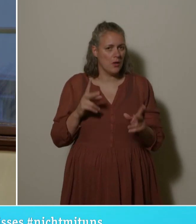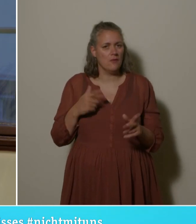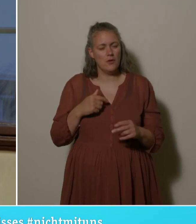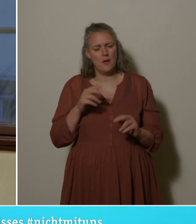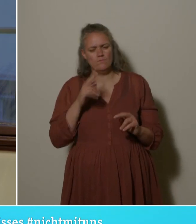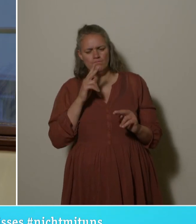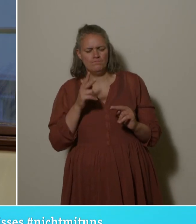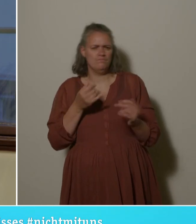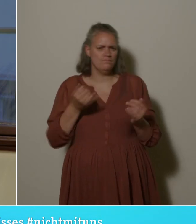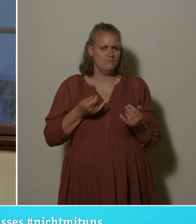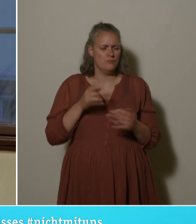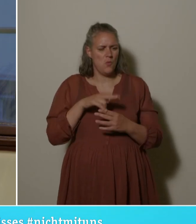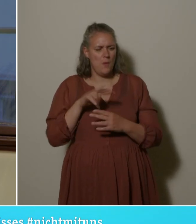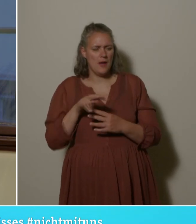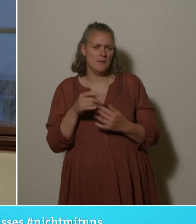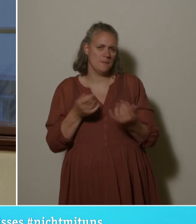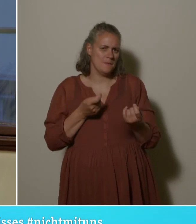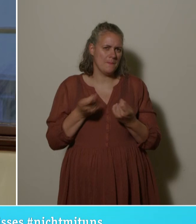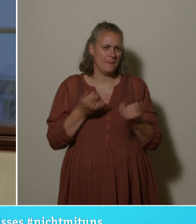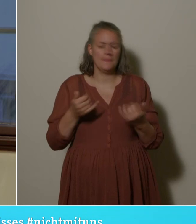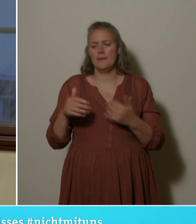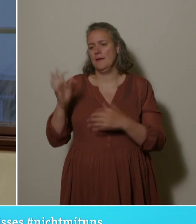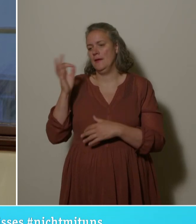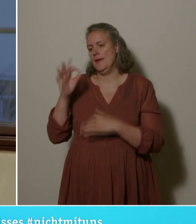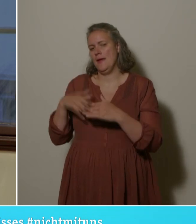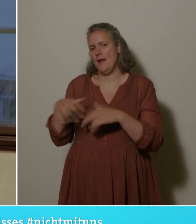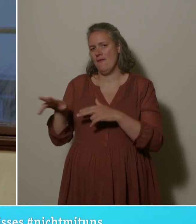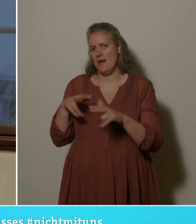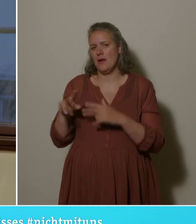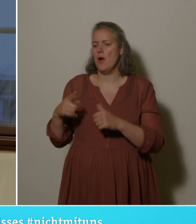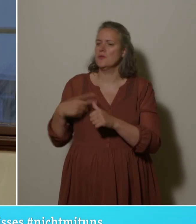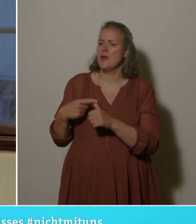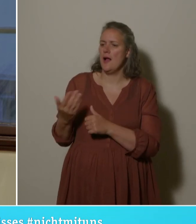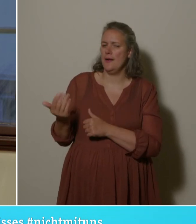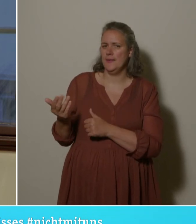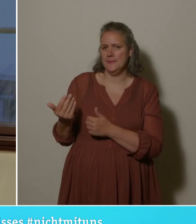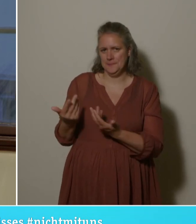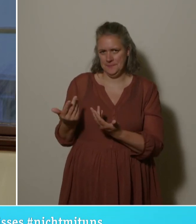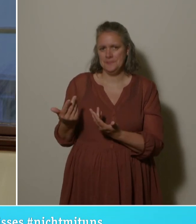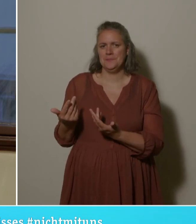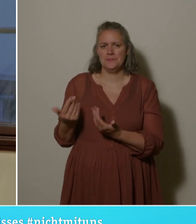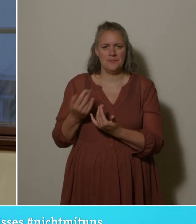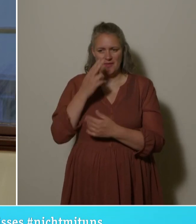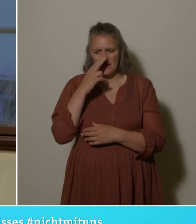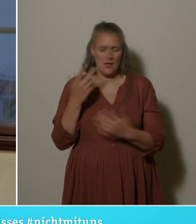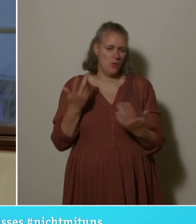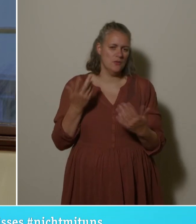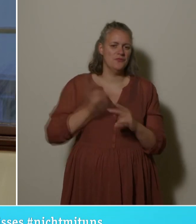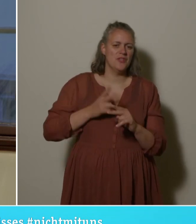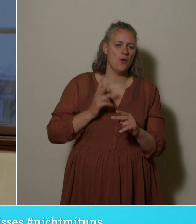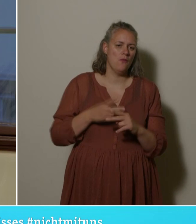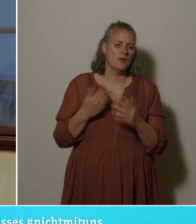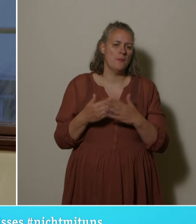haben werden, dass wir vom Jena Nahverkehr uns auch Zahlen abrufen lassen werden, wie oft